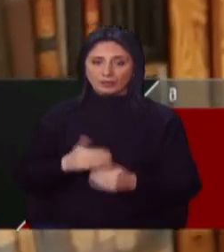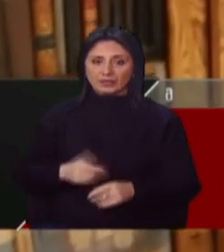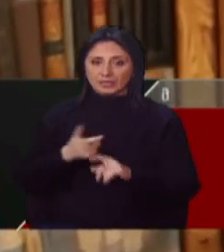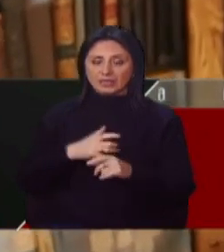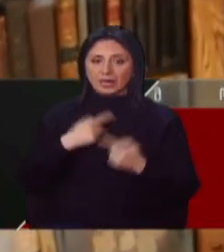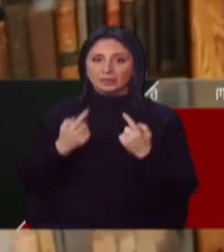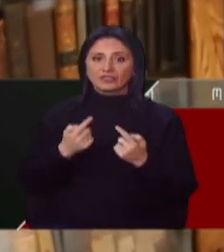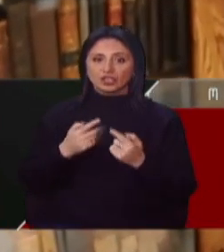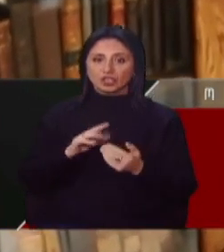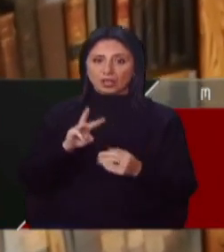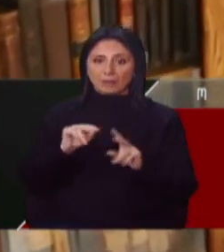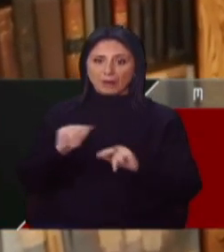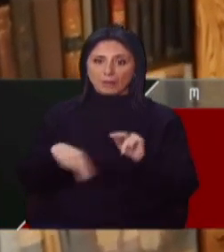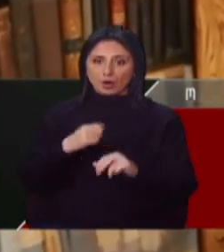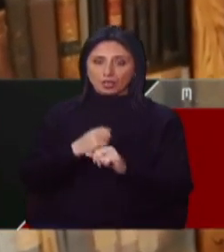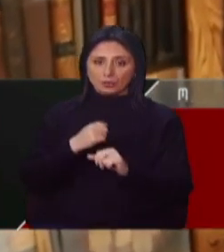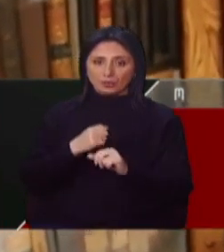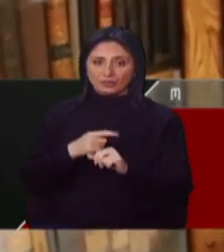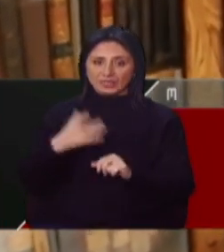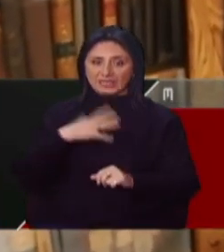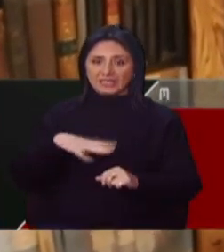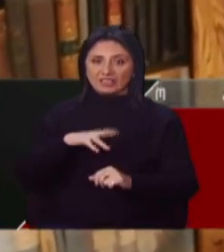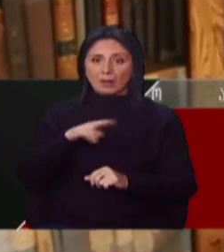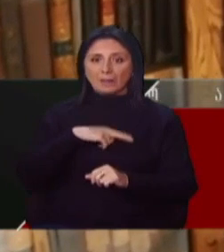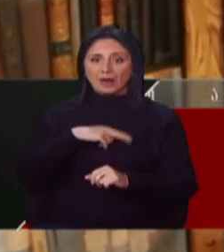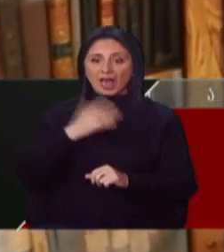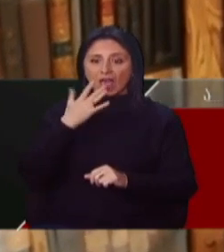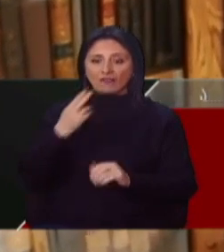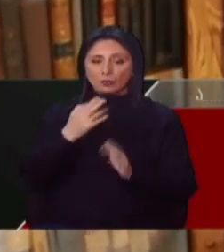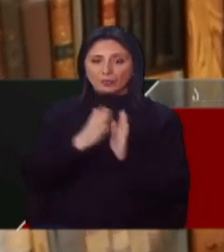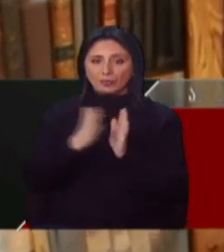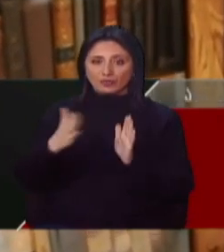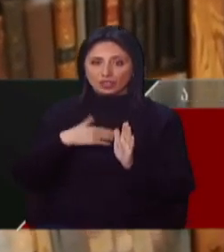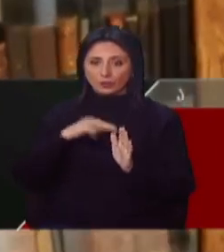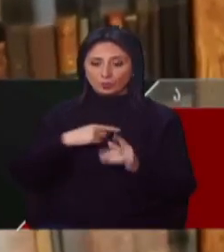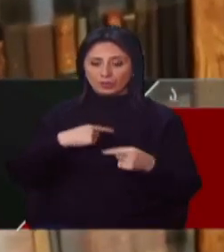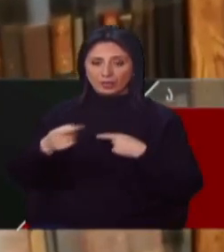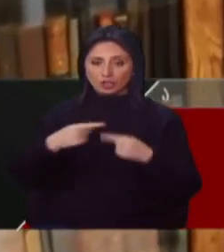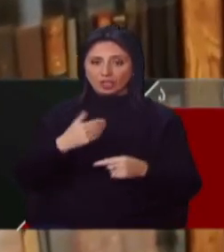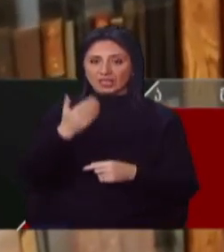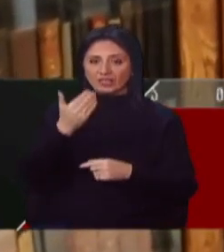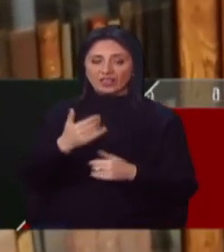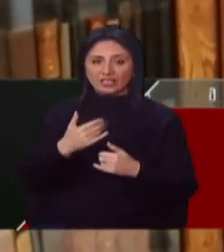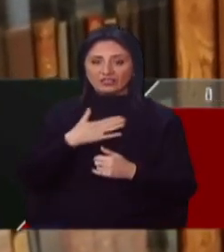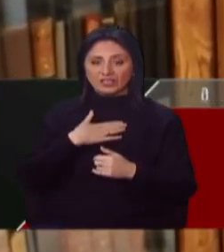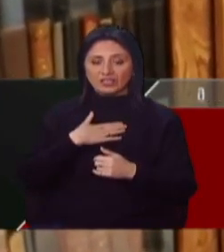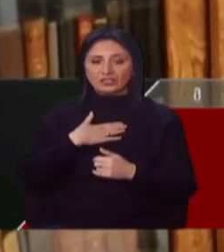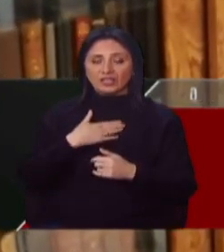ძალიან მნიშვნელოვანი მემორანდუმი გაფორმდა საქართველოს პარლამენტის ეროვნულ ბიბლიოთეკასა და ჩვენს უწყებას შორის. ჩვენთვის,